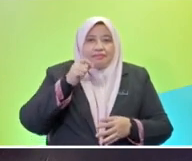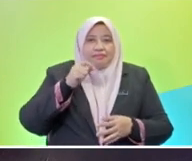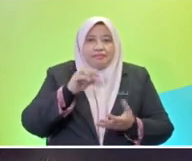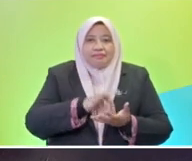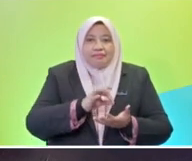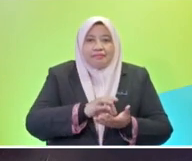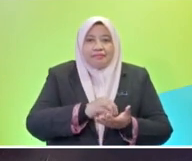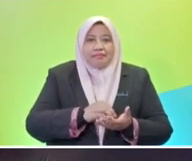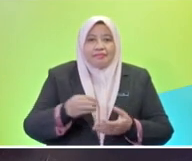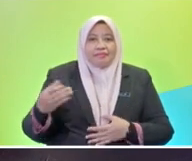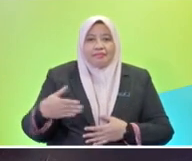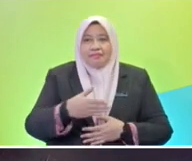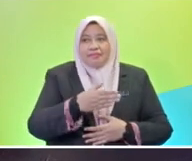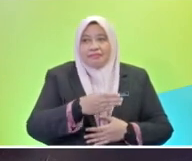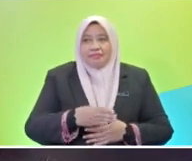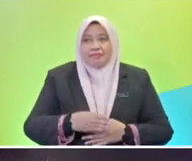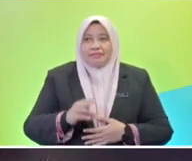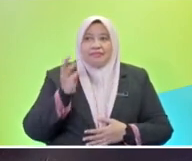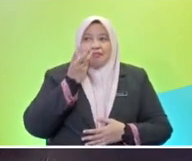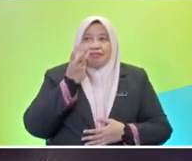hacum. Sorry lah cikgu, sesungguhnya cikgu.